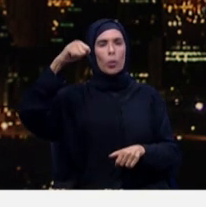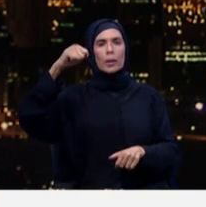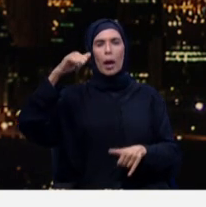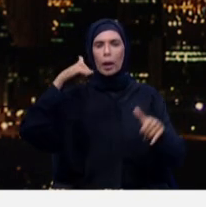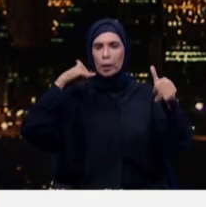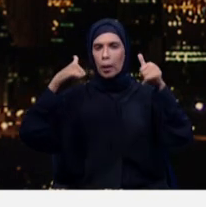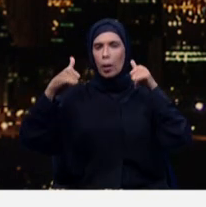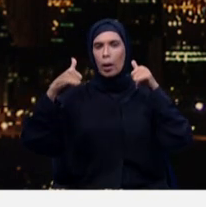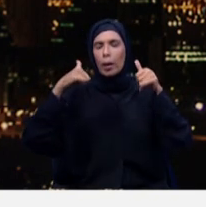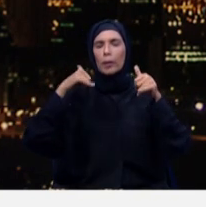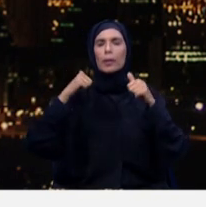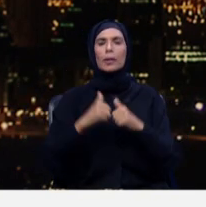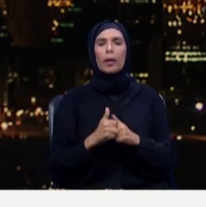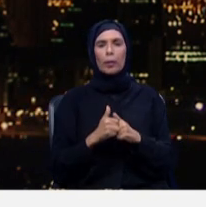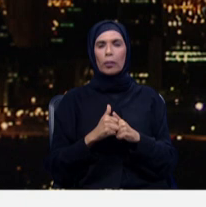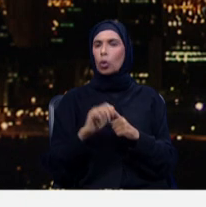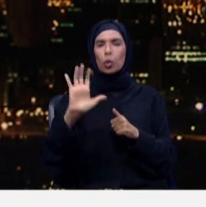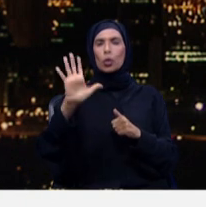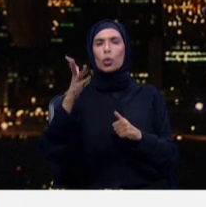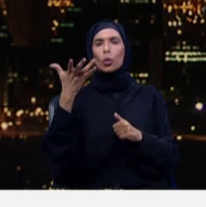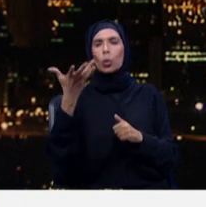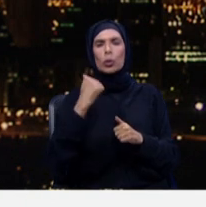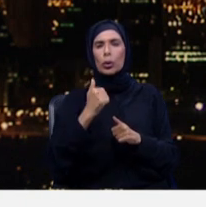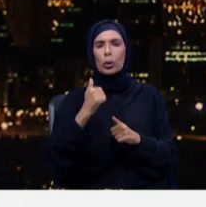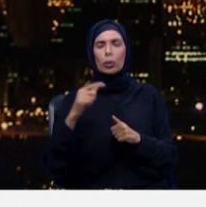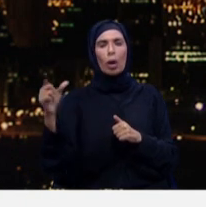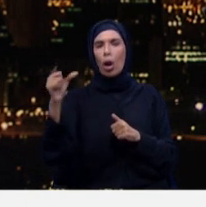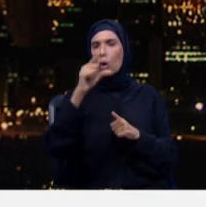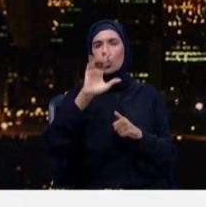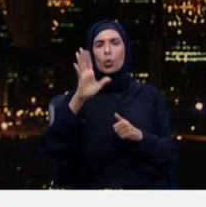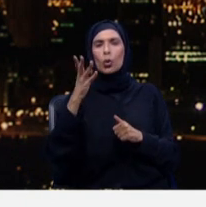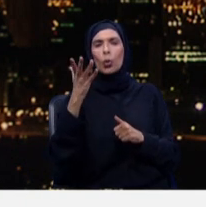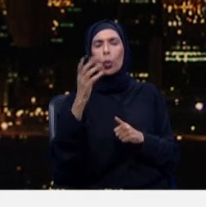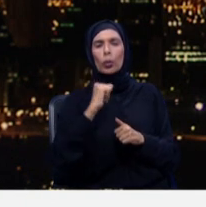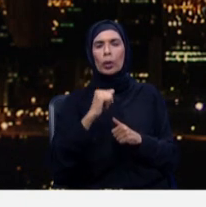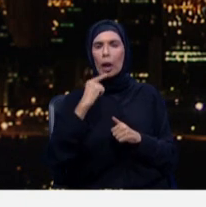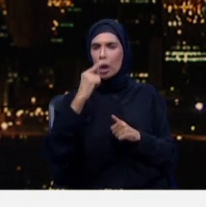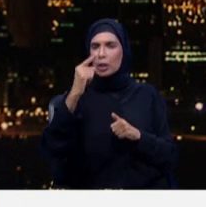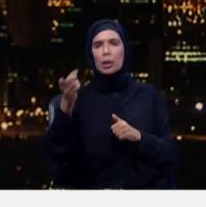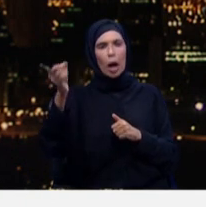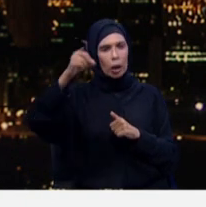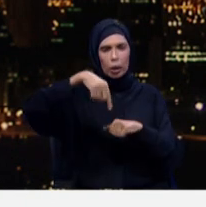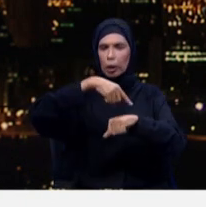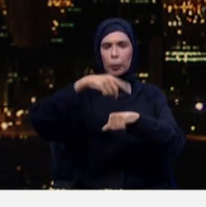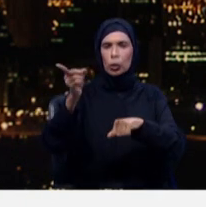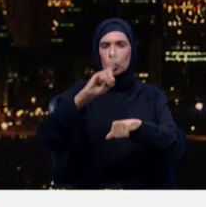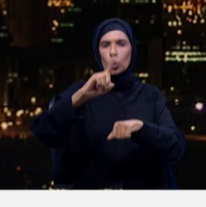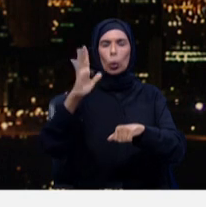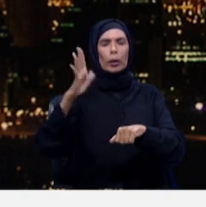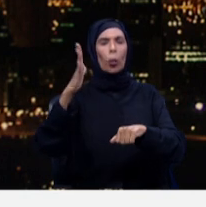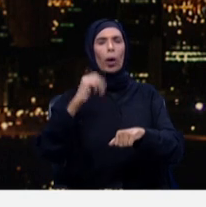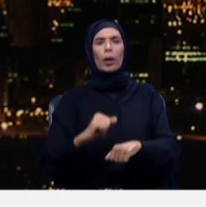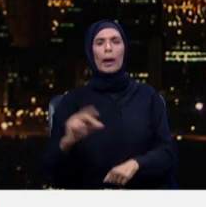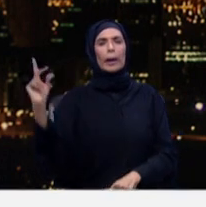التحية أستاذ أحمد، توقعاتك لحالة الطقس في مملكة البحرين خلال الساعات القادمة؟ مساء الخير ساعتي